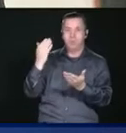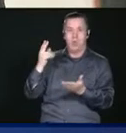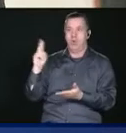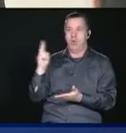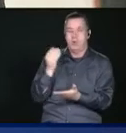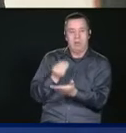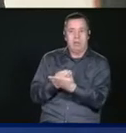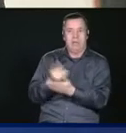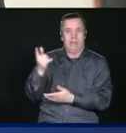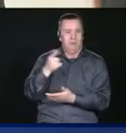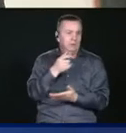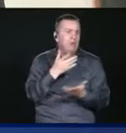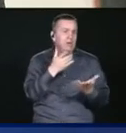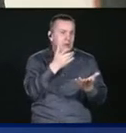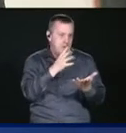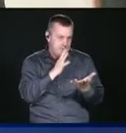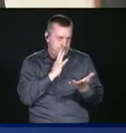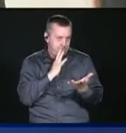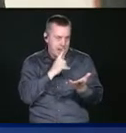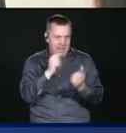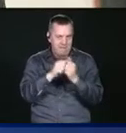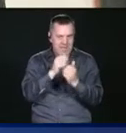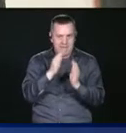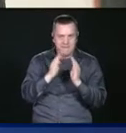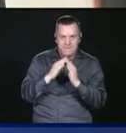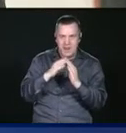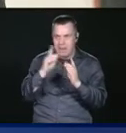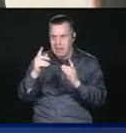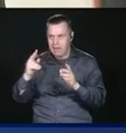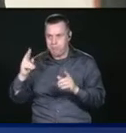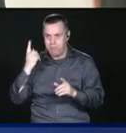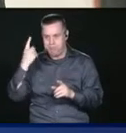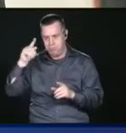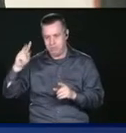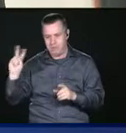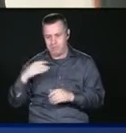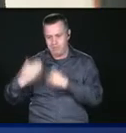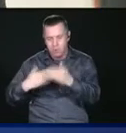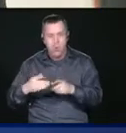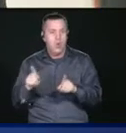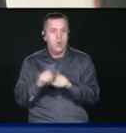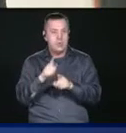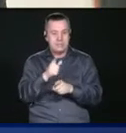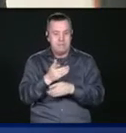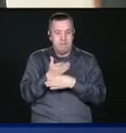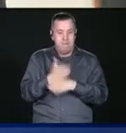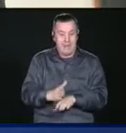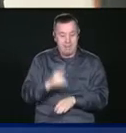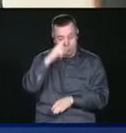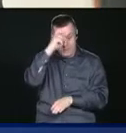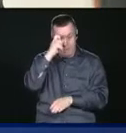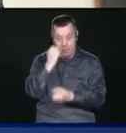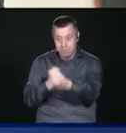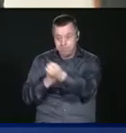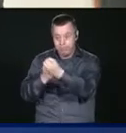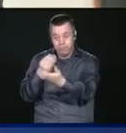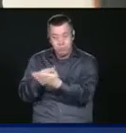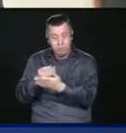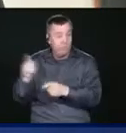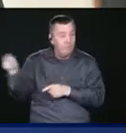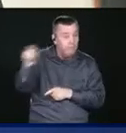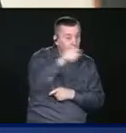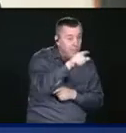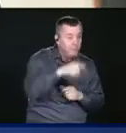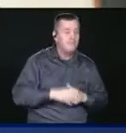Un, allez-vous parler avec les villes pour que ça se règle rapidement? Et deux, est-ce que c'est possible qu'il y ait de l'aide qui soit prête pour les villes cet été? Comme j'ai dit,